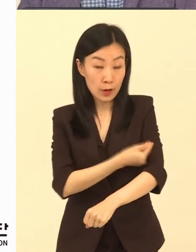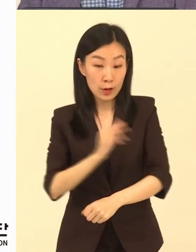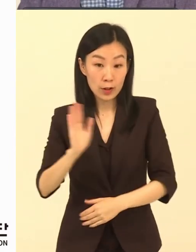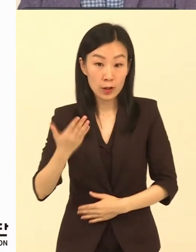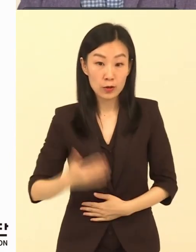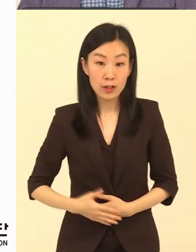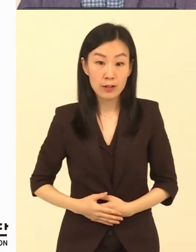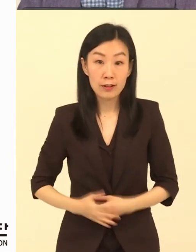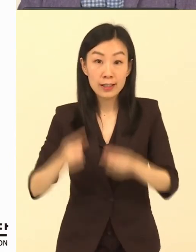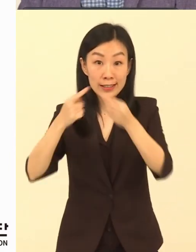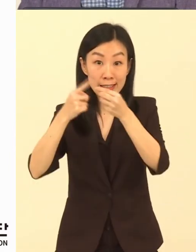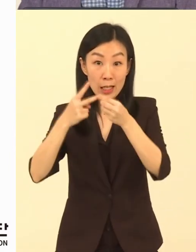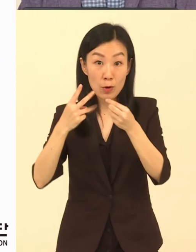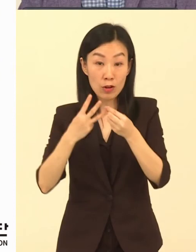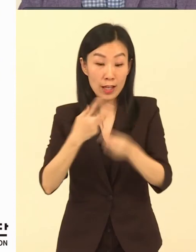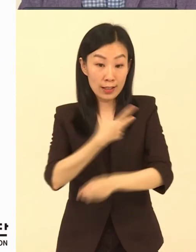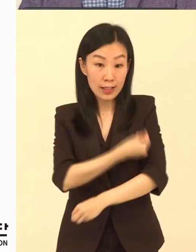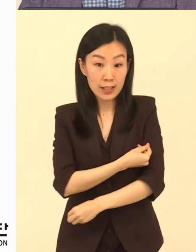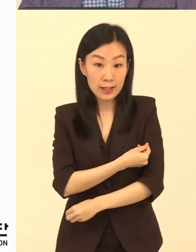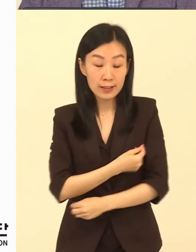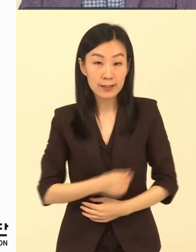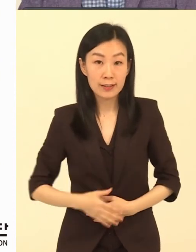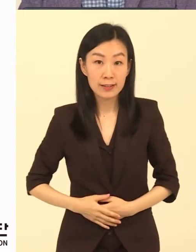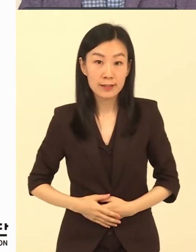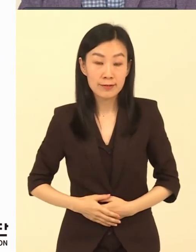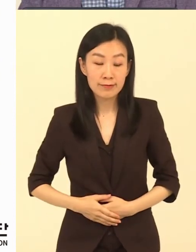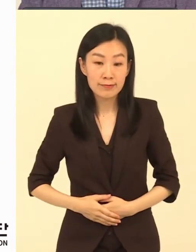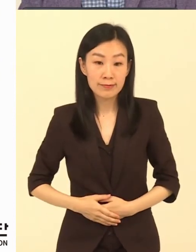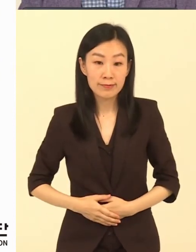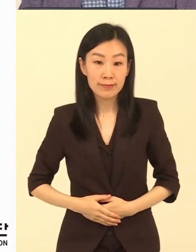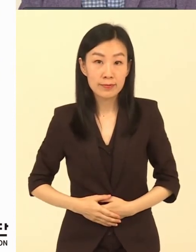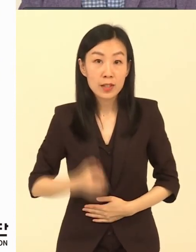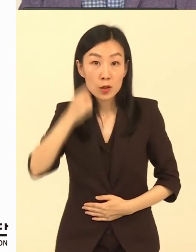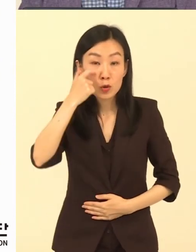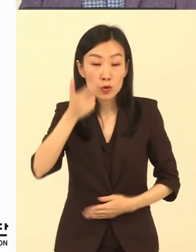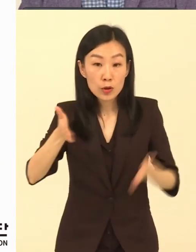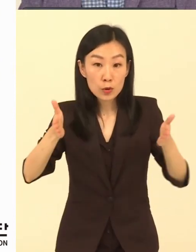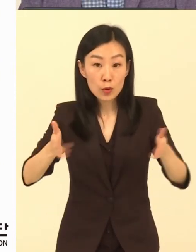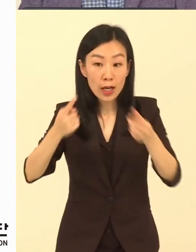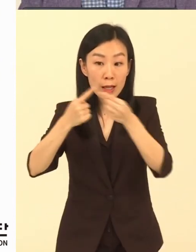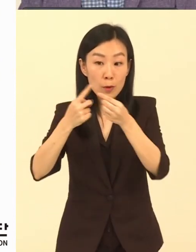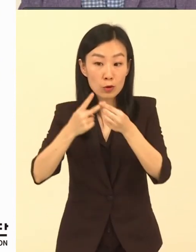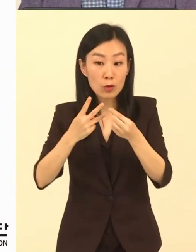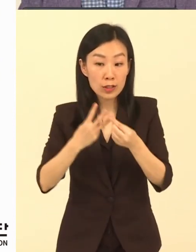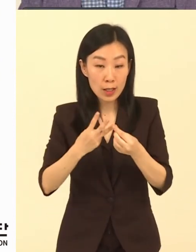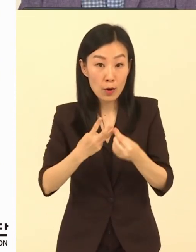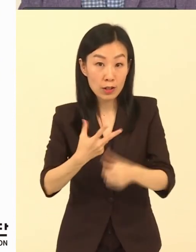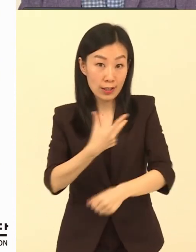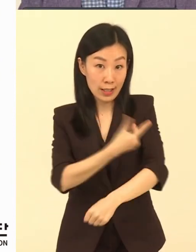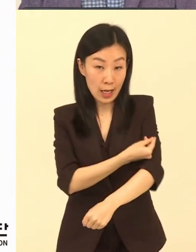3회 접종은 6개월 내에 3번 접종하시면 되겠습니다.